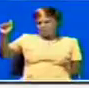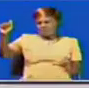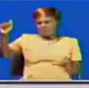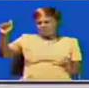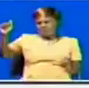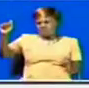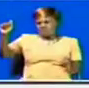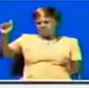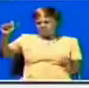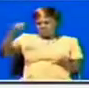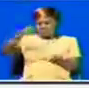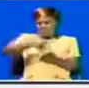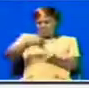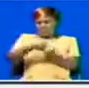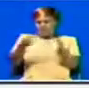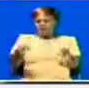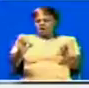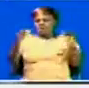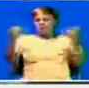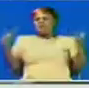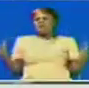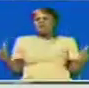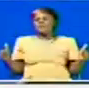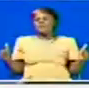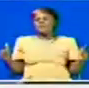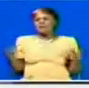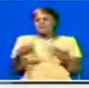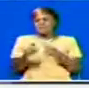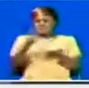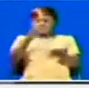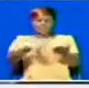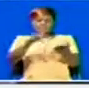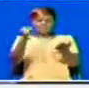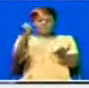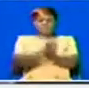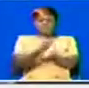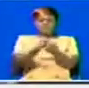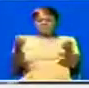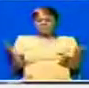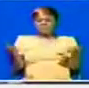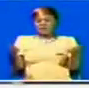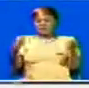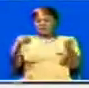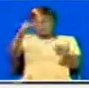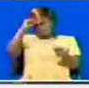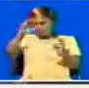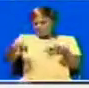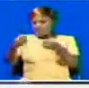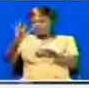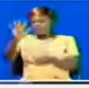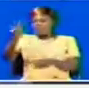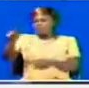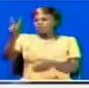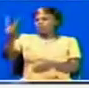pensions component is yet to be offered by the government, but we read in the papers that the government has offered 5.2